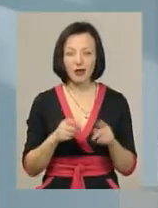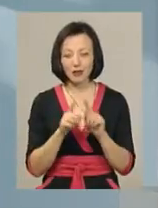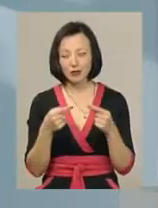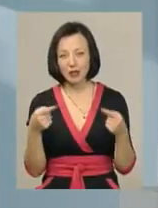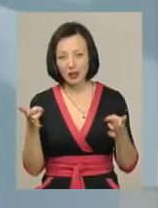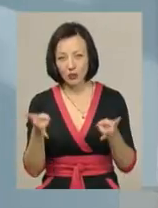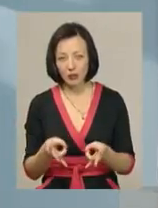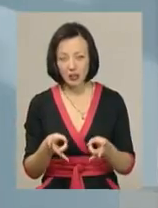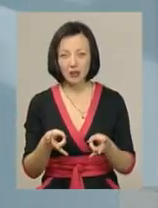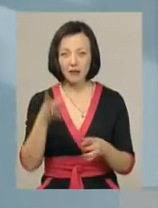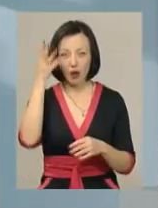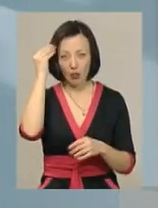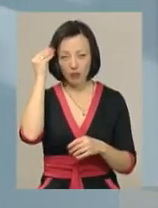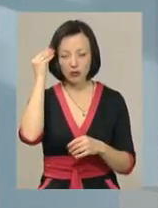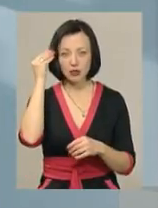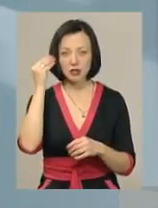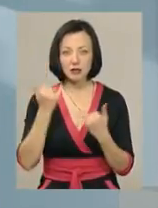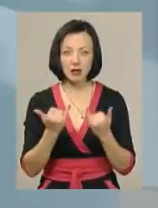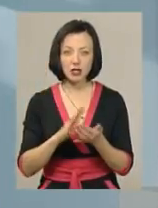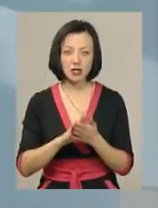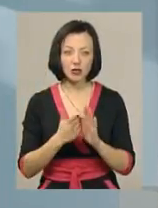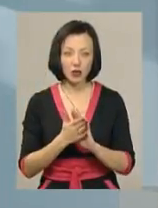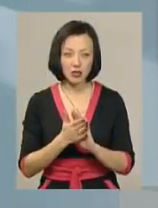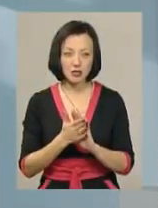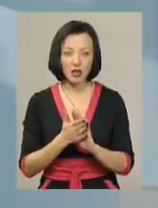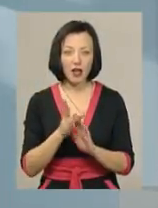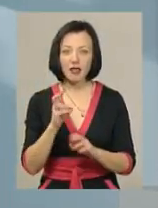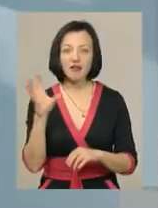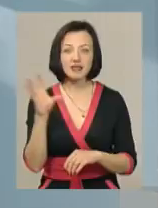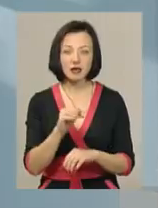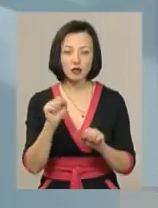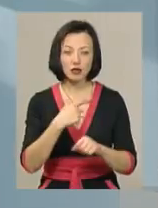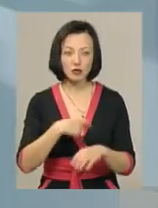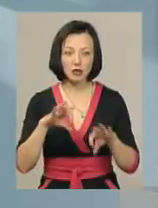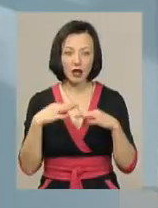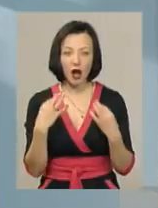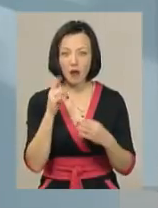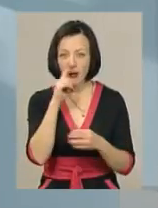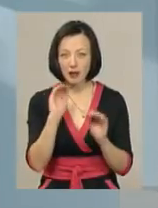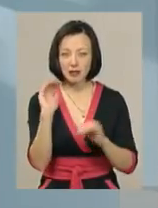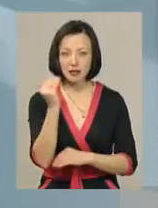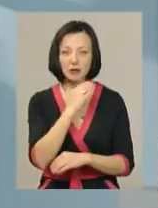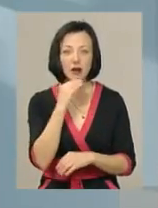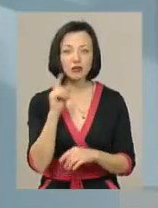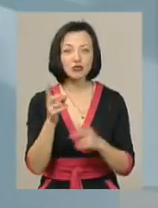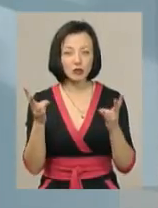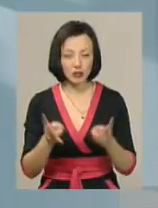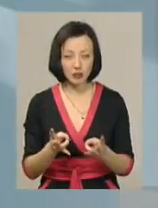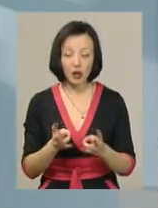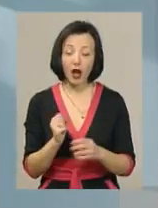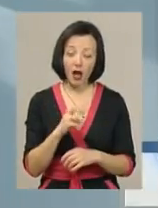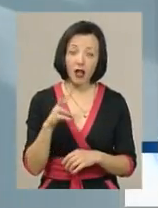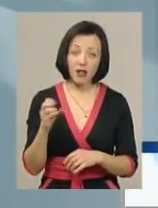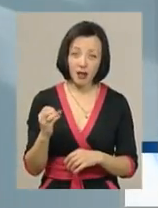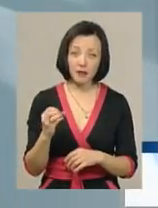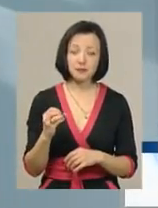таке необхідне тим більше враховуючи теперішню ситуацію так тобто не все собі можна дозволити а для маленької дитини потрібно багато що от але все ж